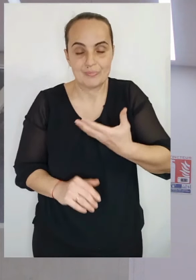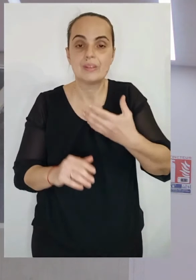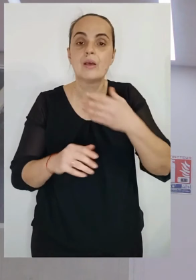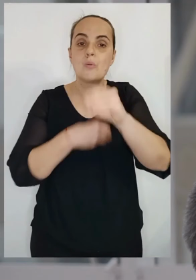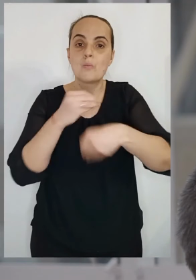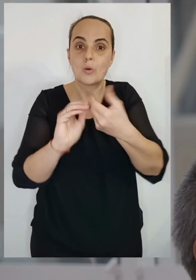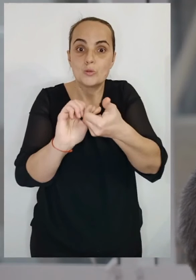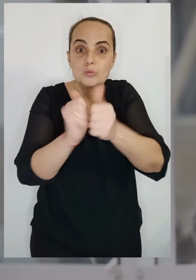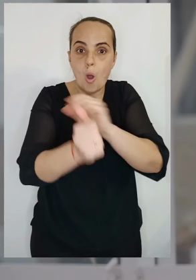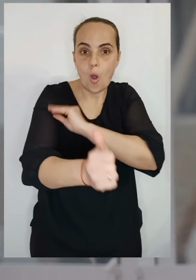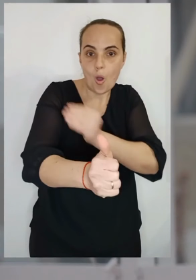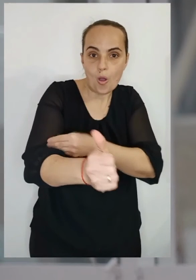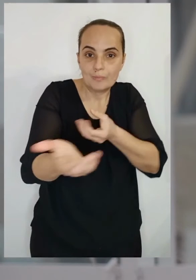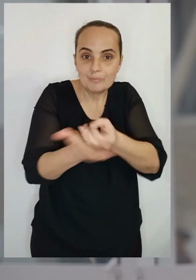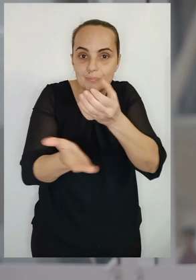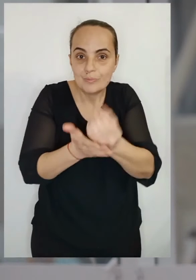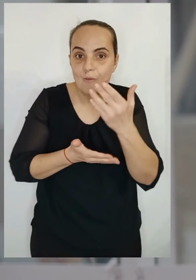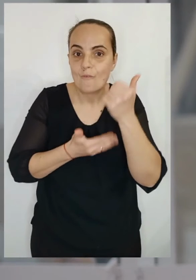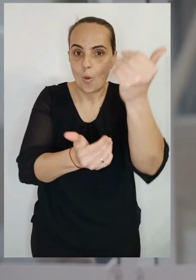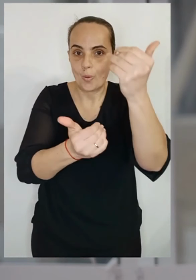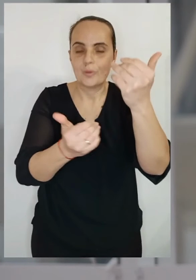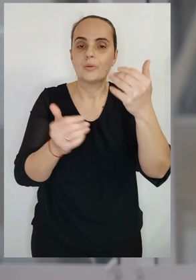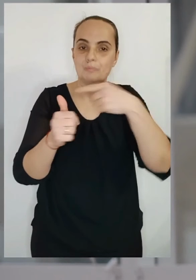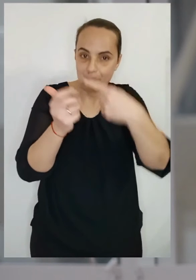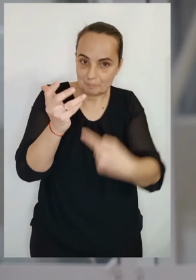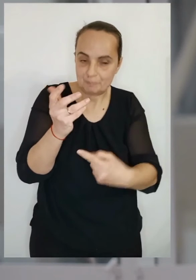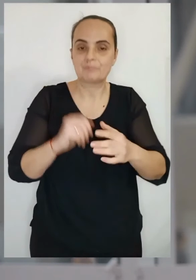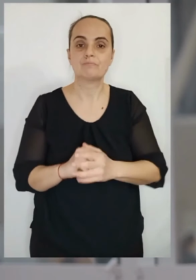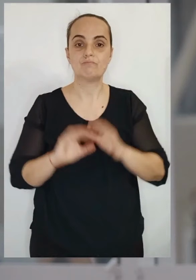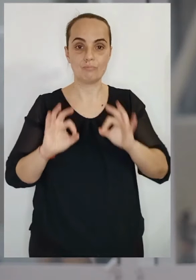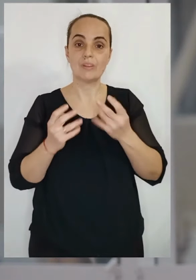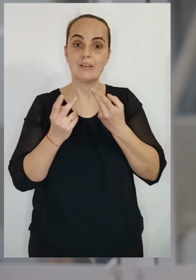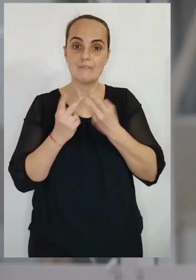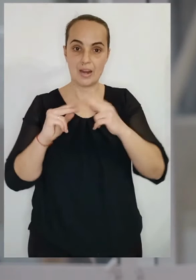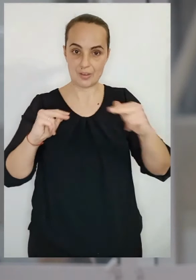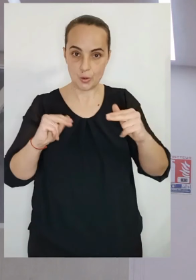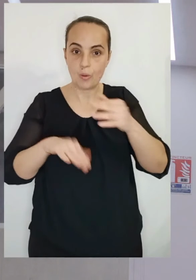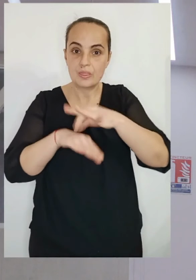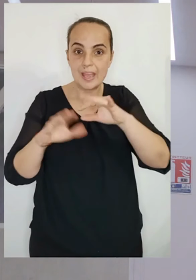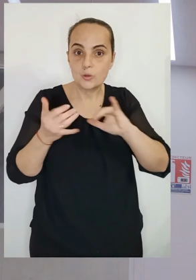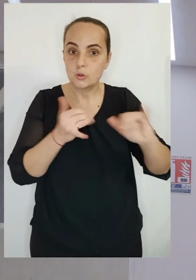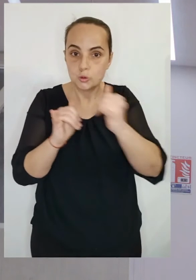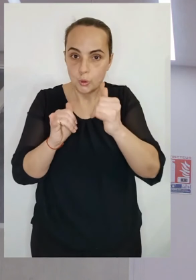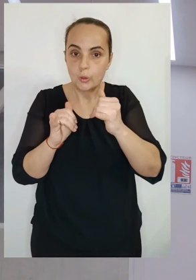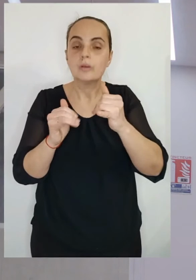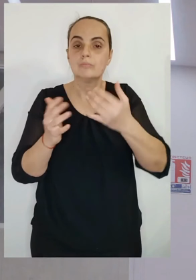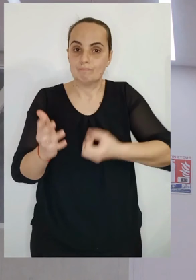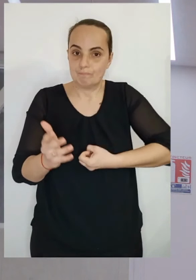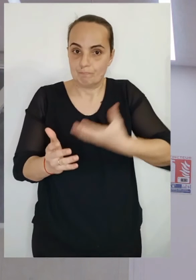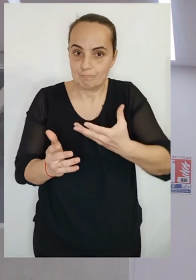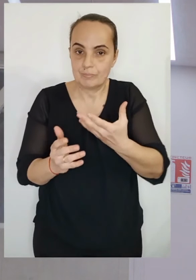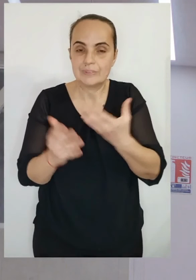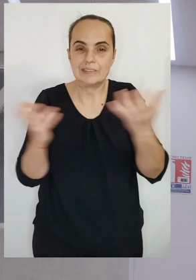du monde sportif. La première question que je voudrais vous poser, c'est ces vœux qui s'articulent autour d'Avignon, Terre de Jeux. J'aimerais qu'on essaye de